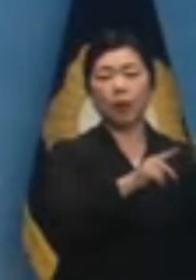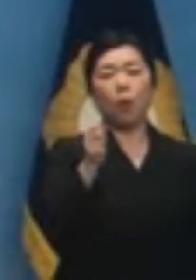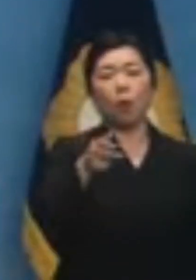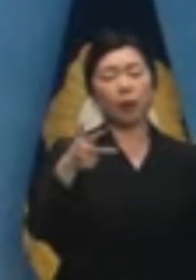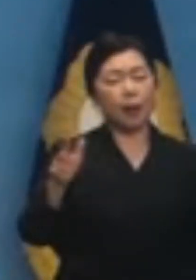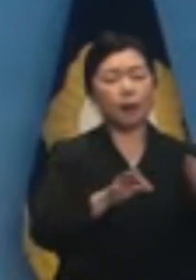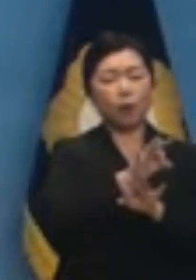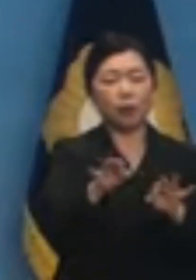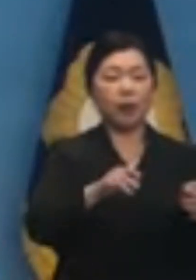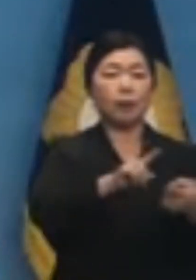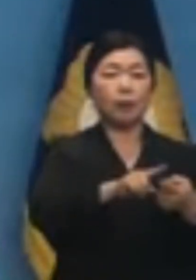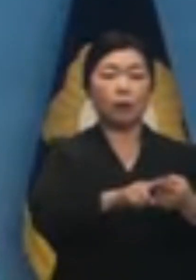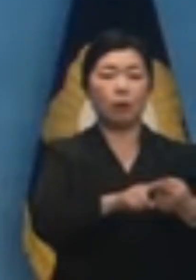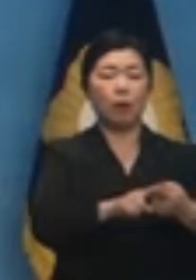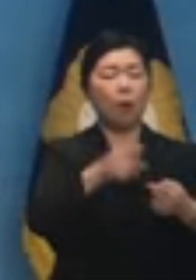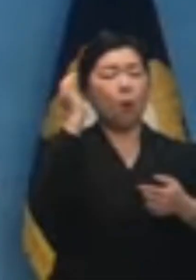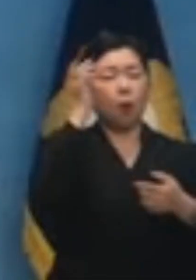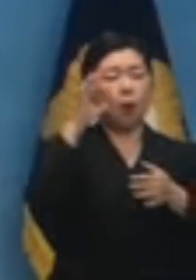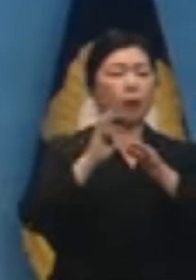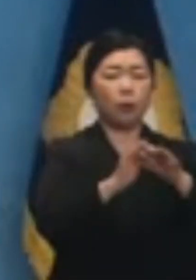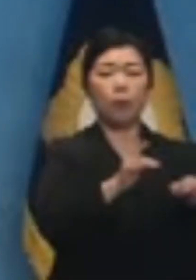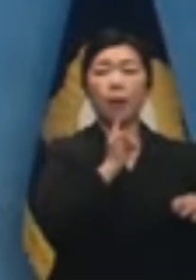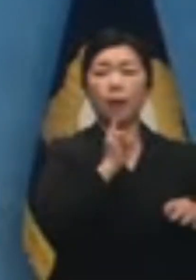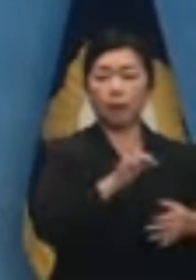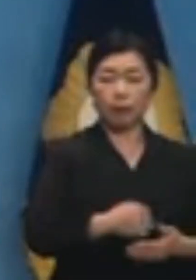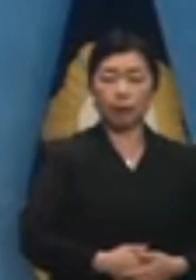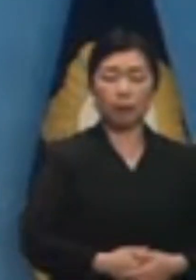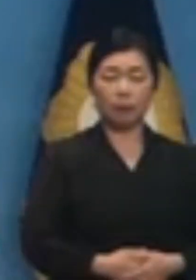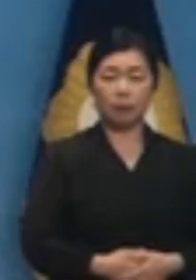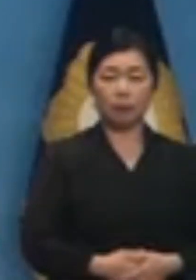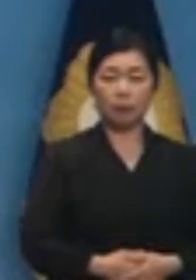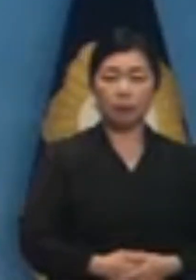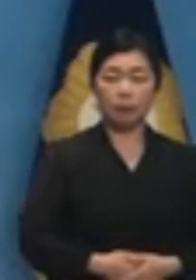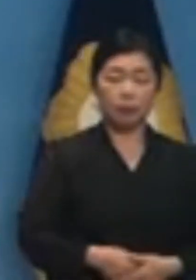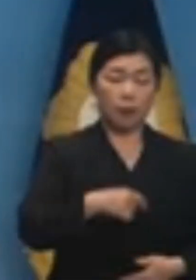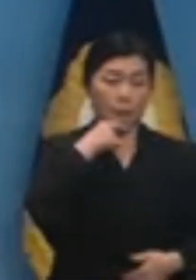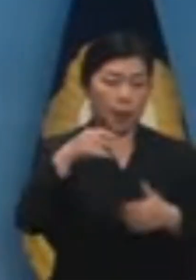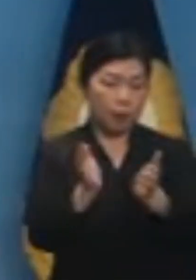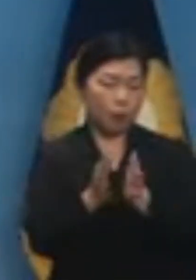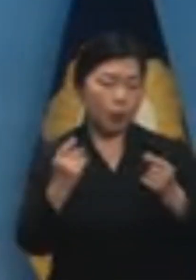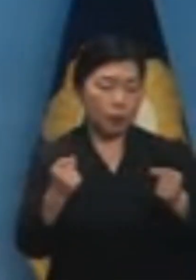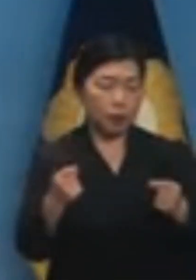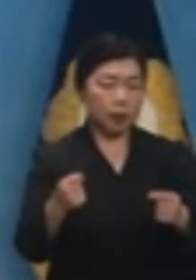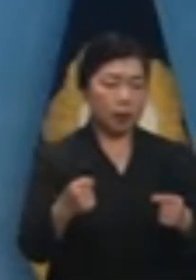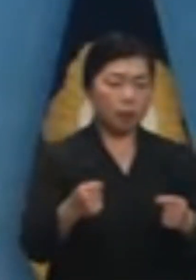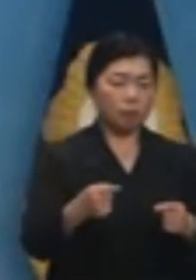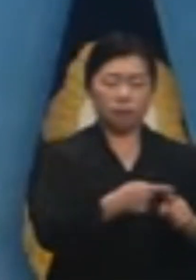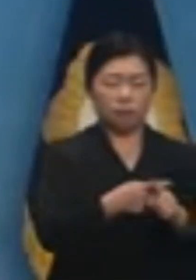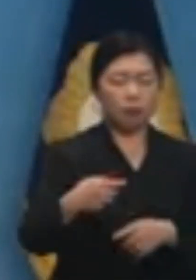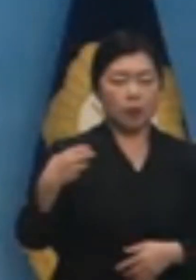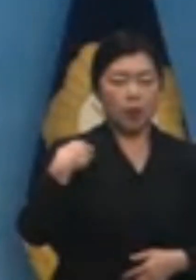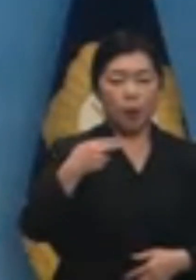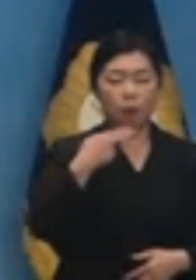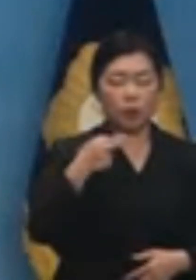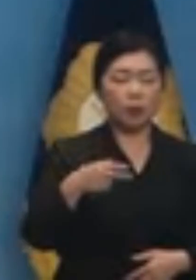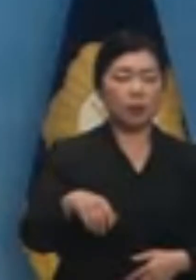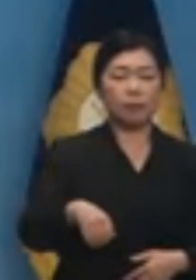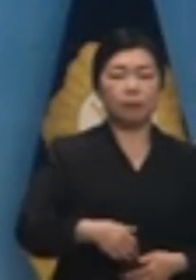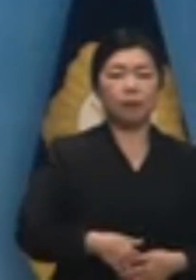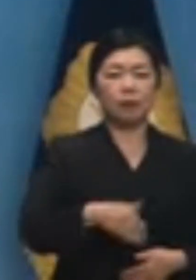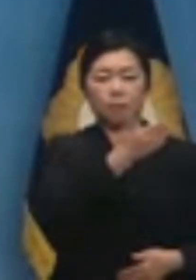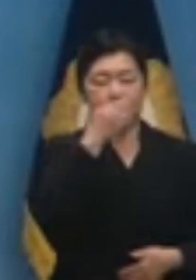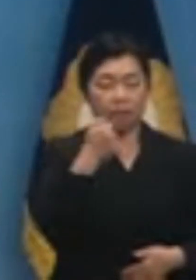호텔 경제론에 대한 혼란이 계속되고 있습니다. 국민의힘도 무책임한 먹튀 경제론이라며 거짓